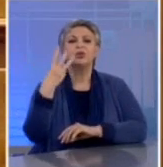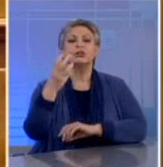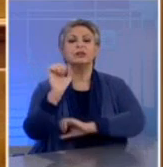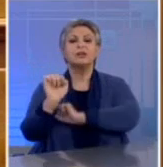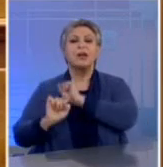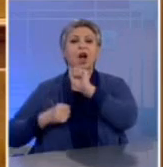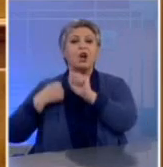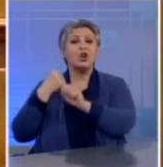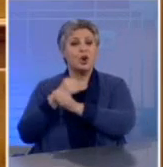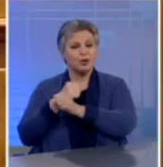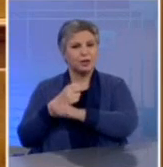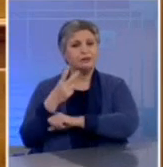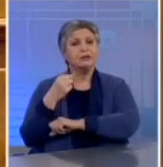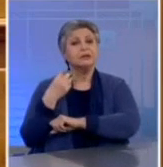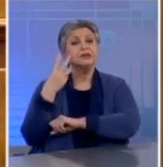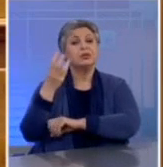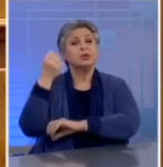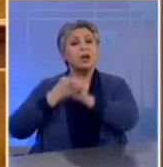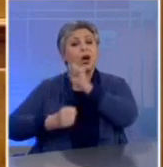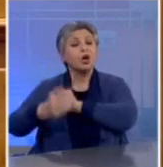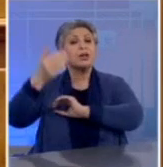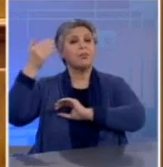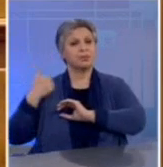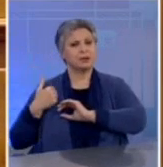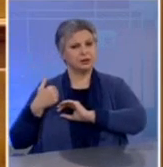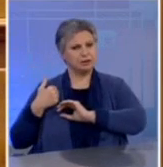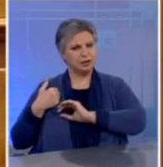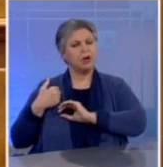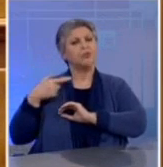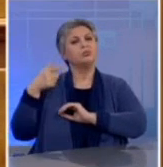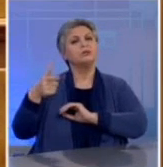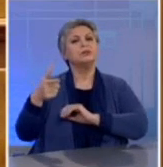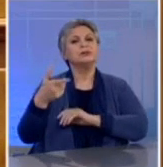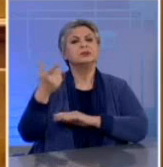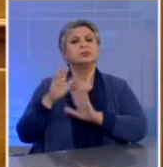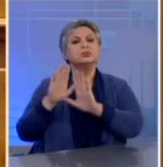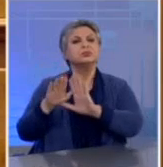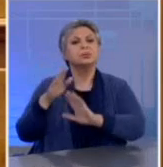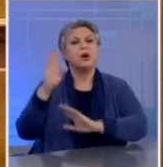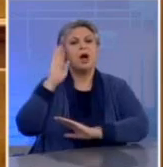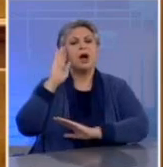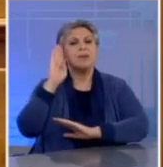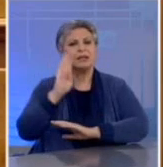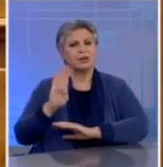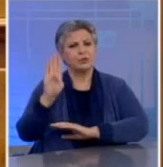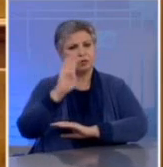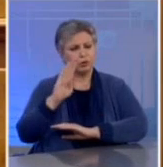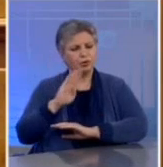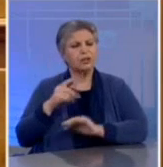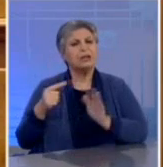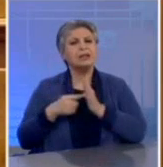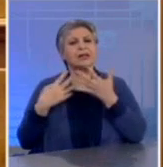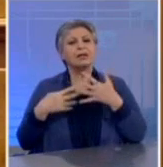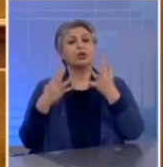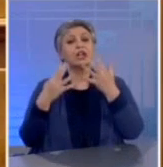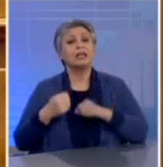Πριν από 23 χρόνια λοιπόν, κύριε Μητσοτάκη, όσο ήσασταν στη Βοστόνη, τον Οκτώβριο του 1993,